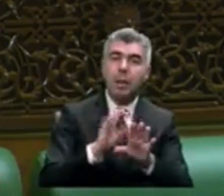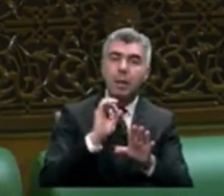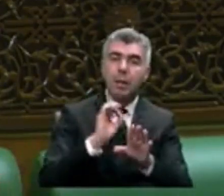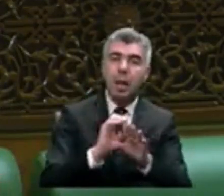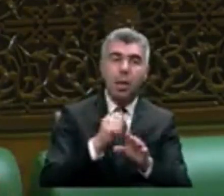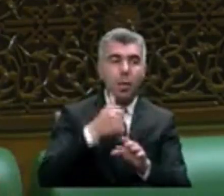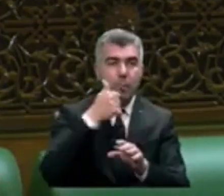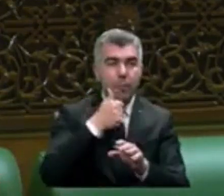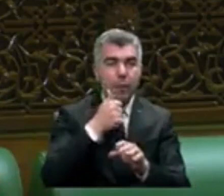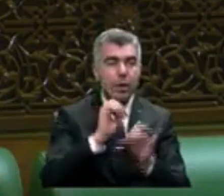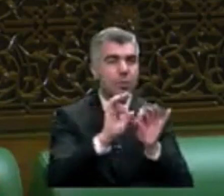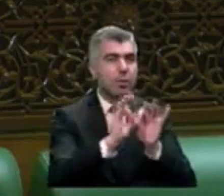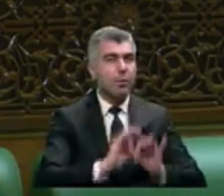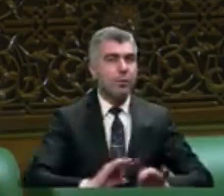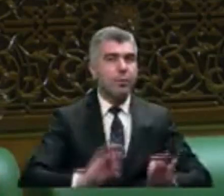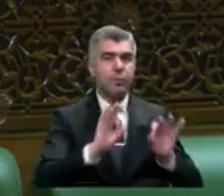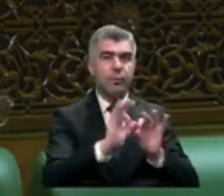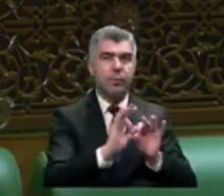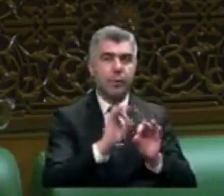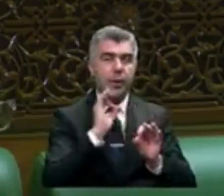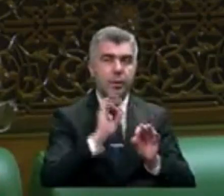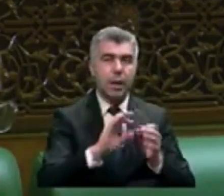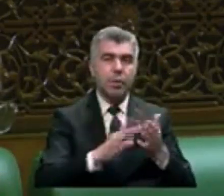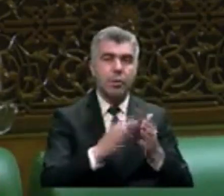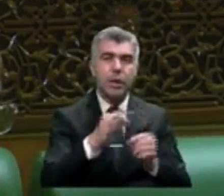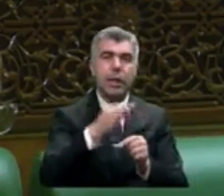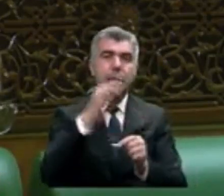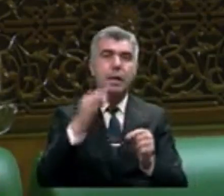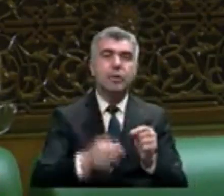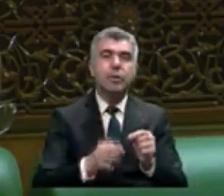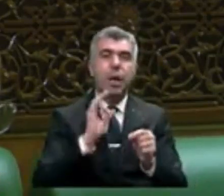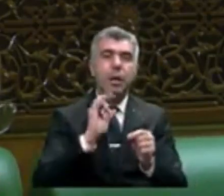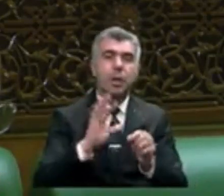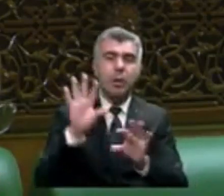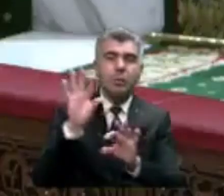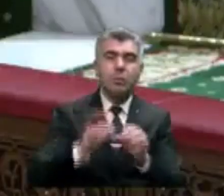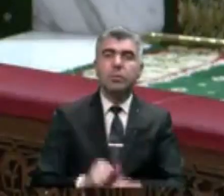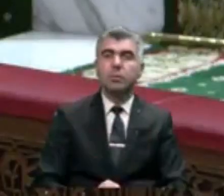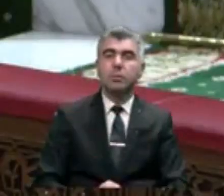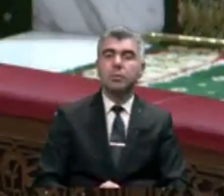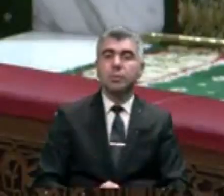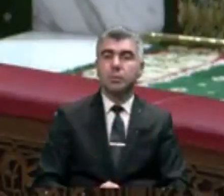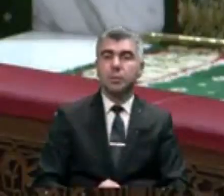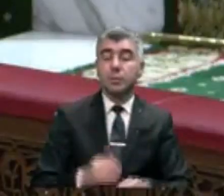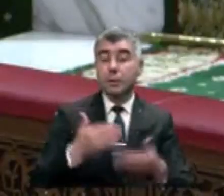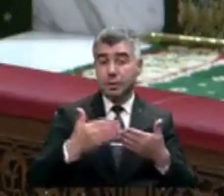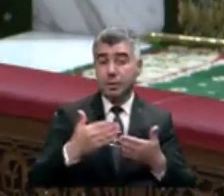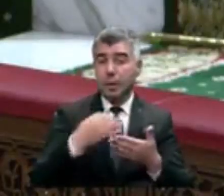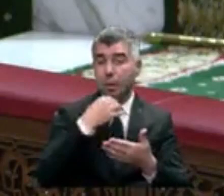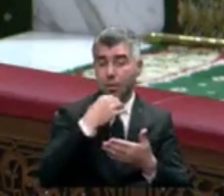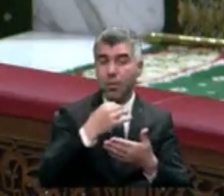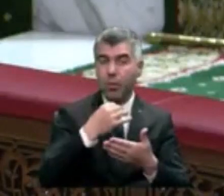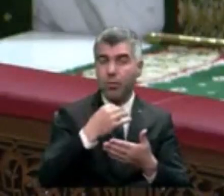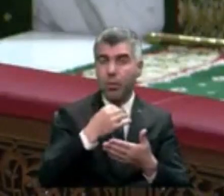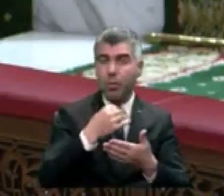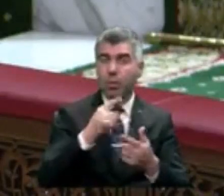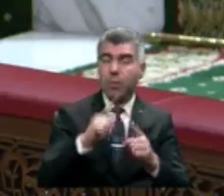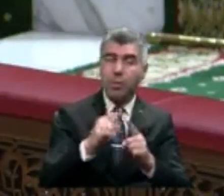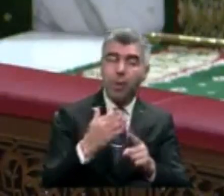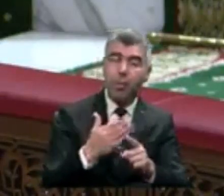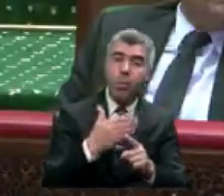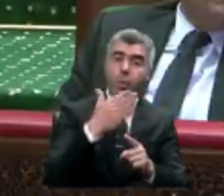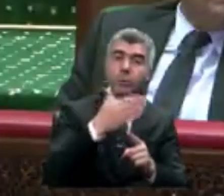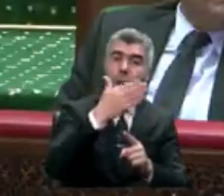حق منتب تورطه في التلاعب بالنتائج بالانتقاء لاننا نتحدث هنا عن مستقبل